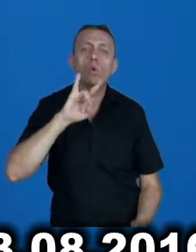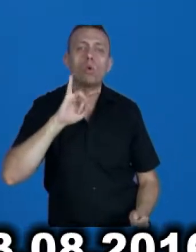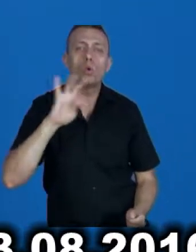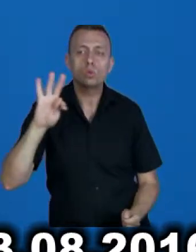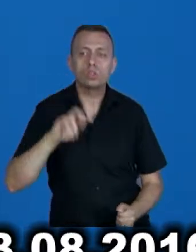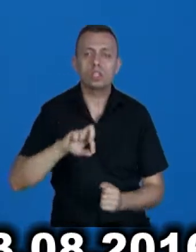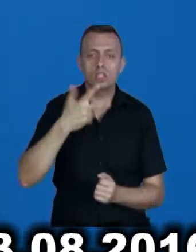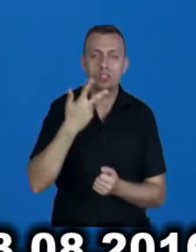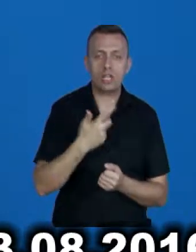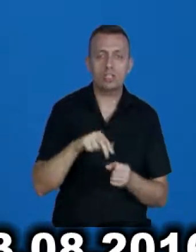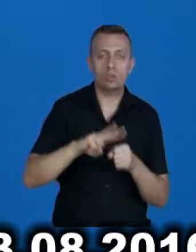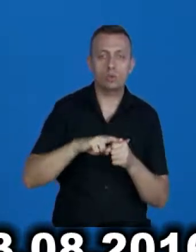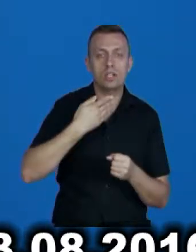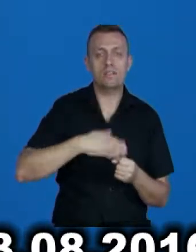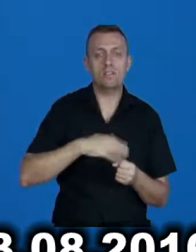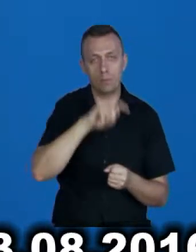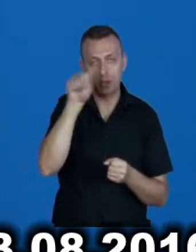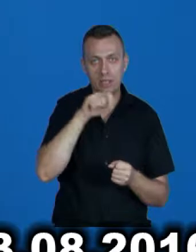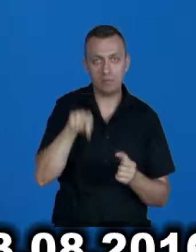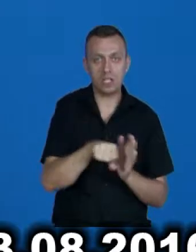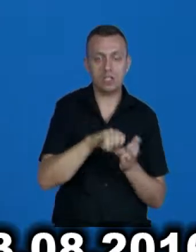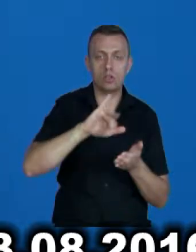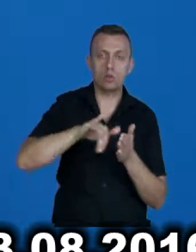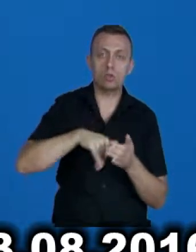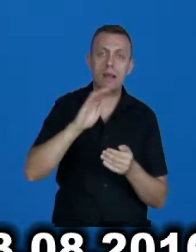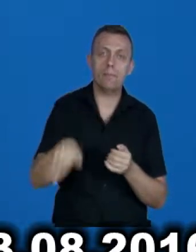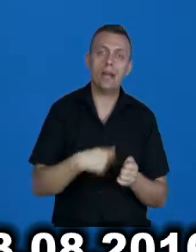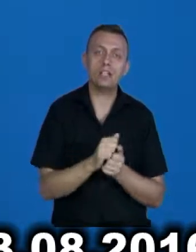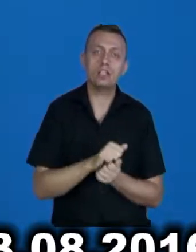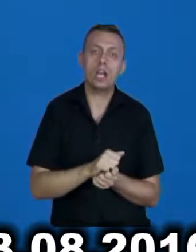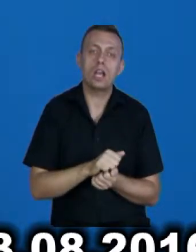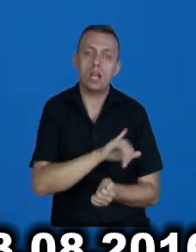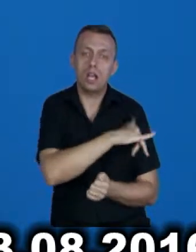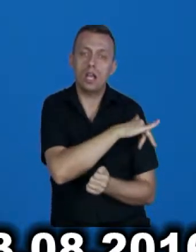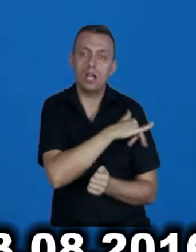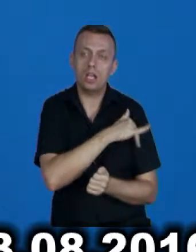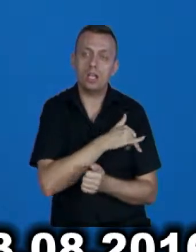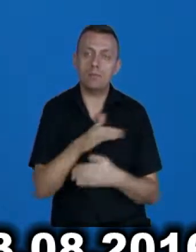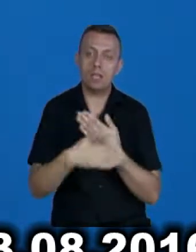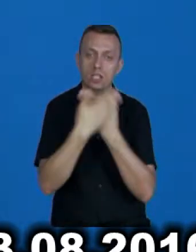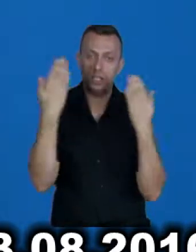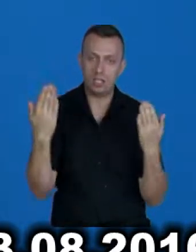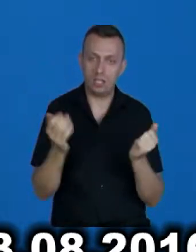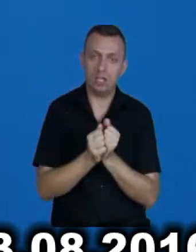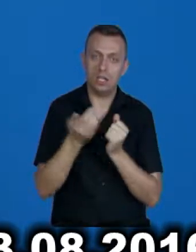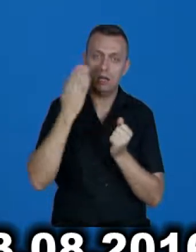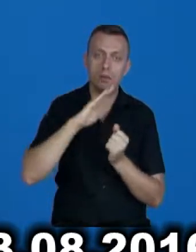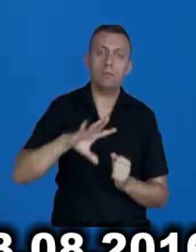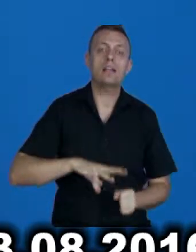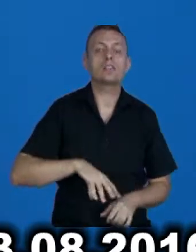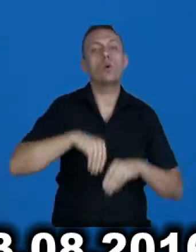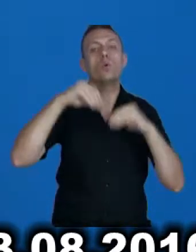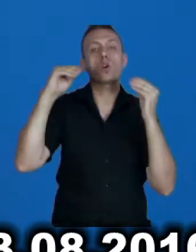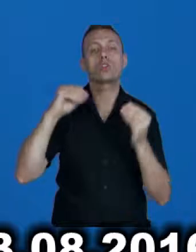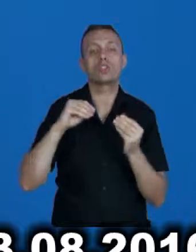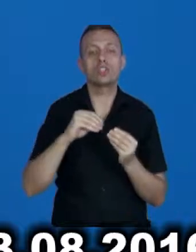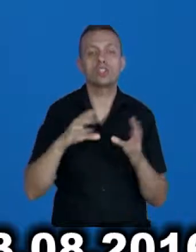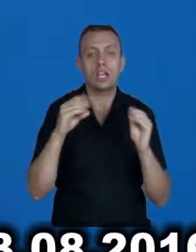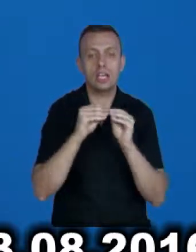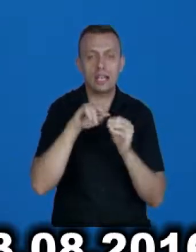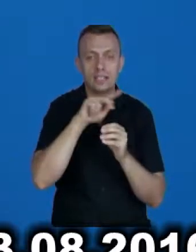w piątek, tak jak już wcześniej mówiłam, spotkania związane z książką. I ponieważ to jest również